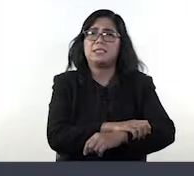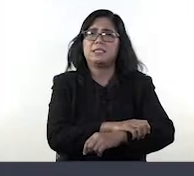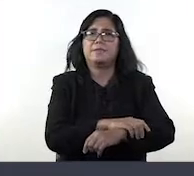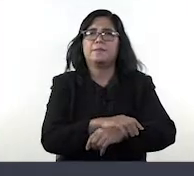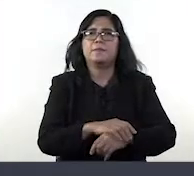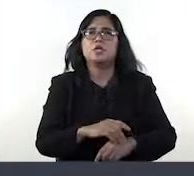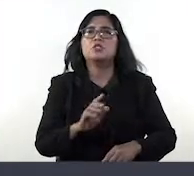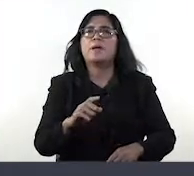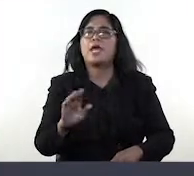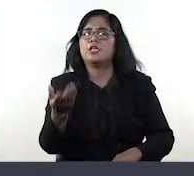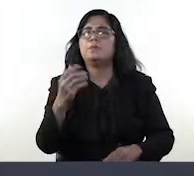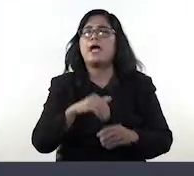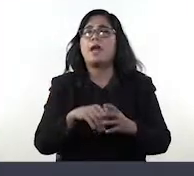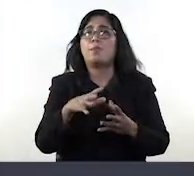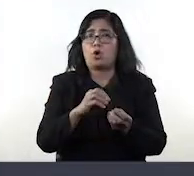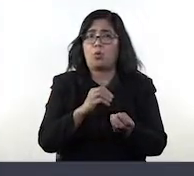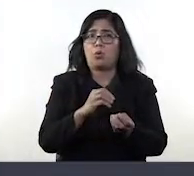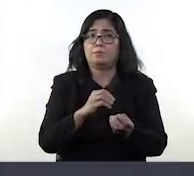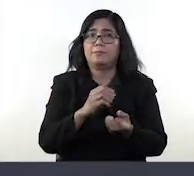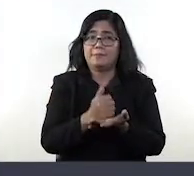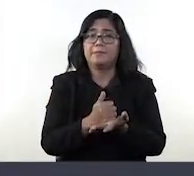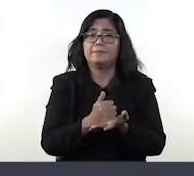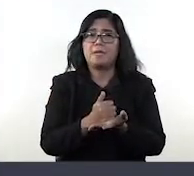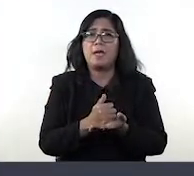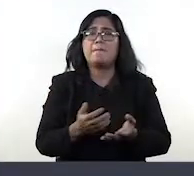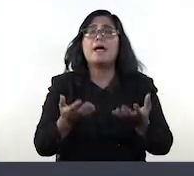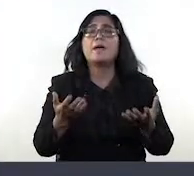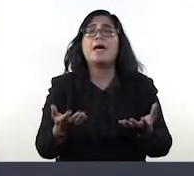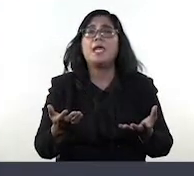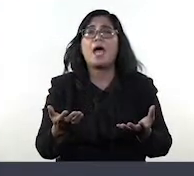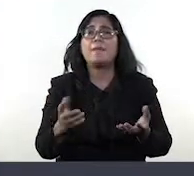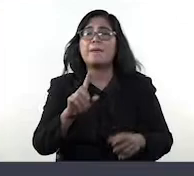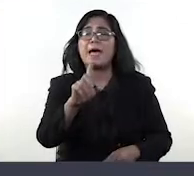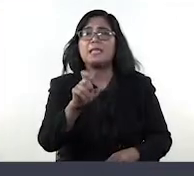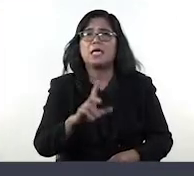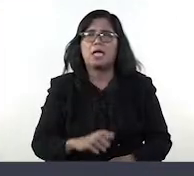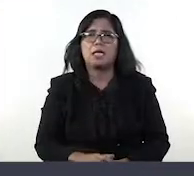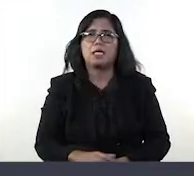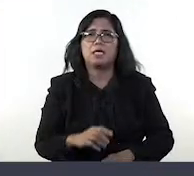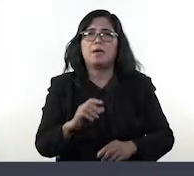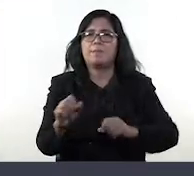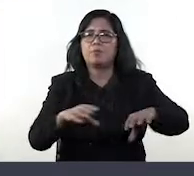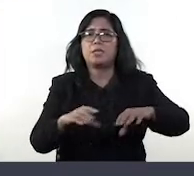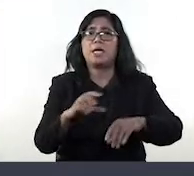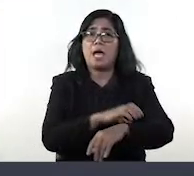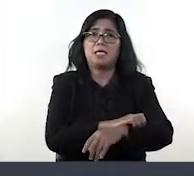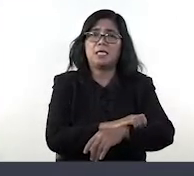daging hai hai kamu Hidup glamor Hai bagaimana cara mematikannya seperti